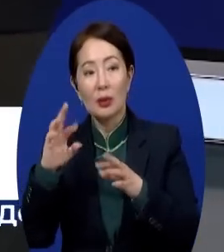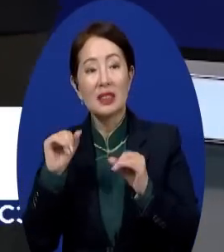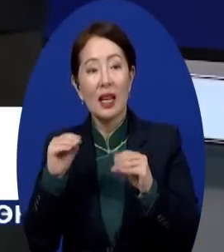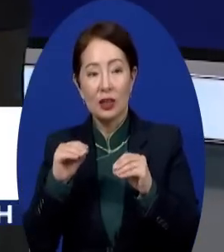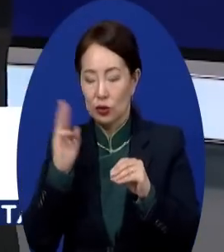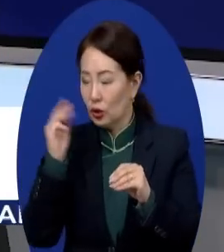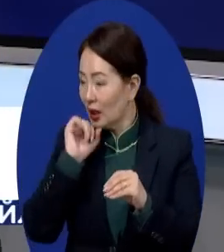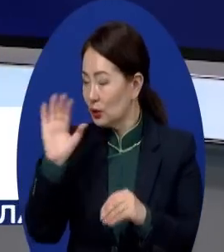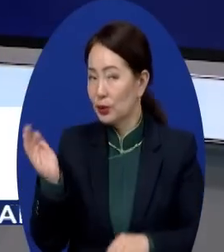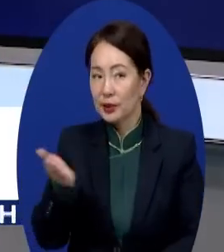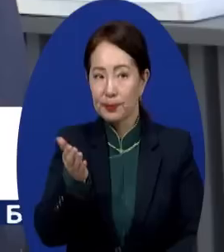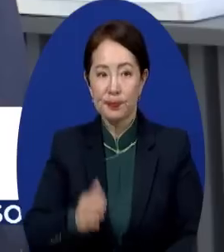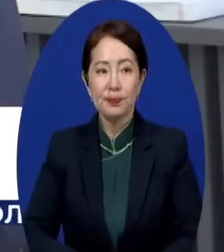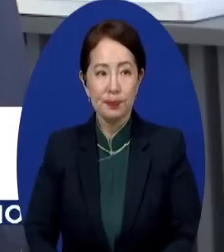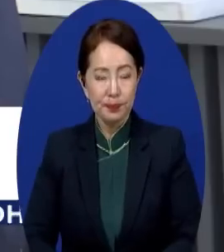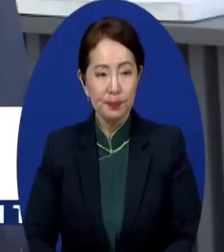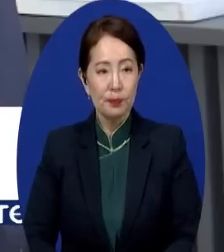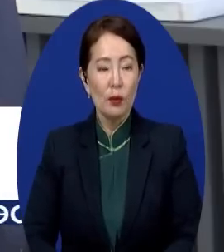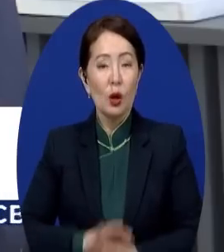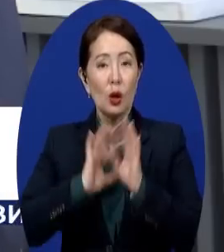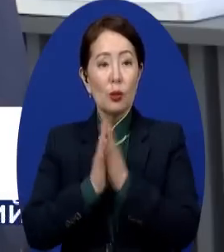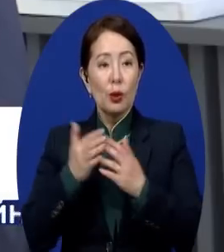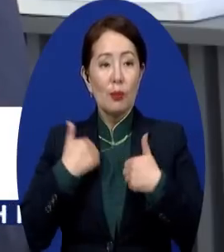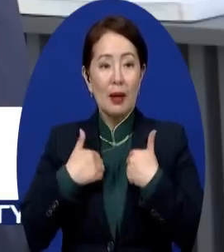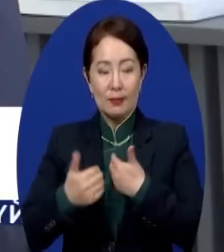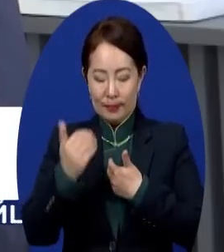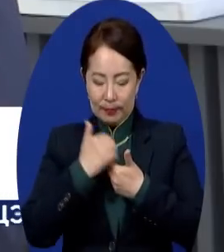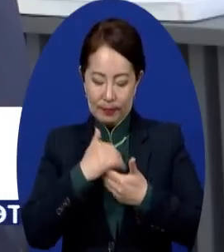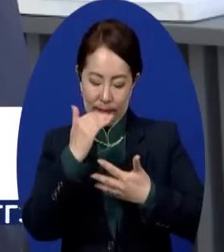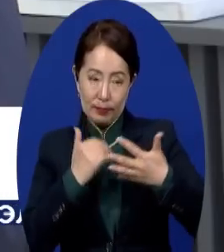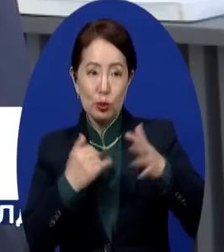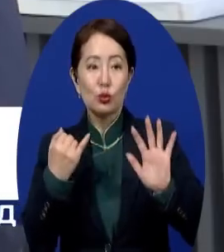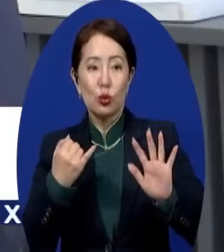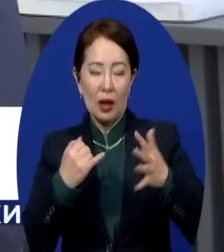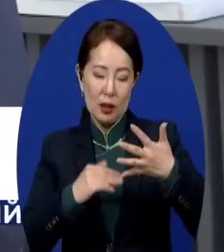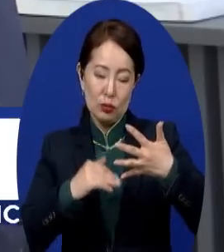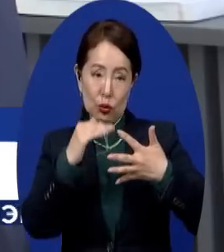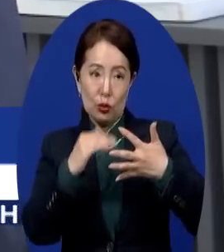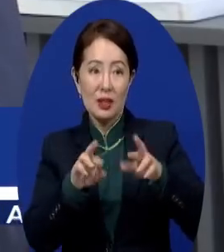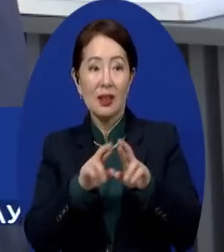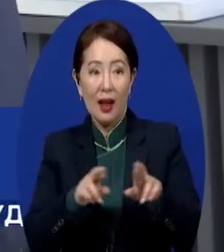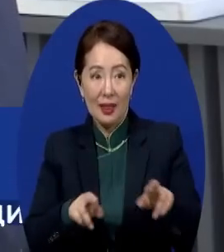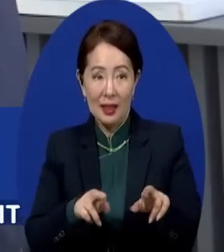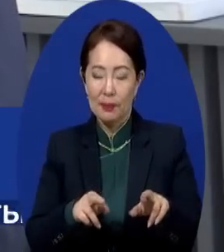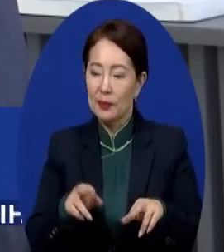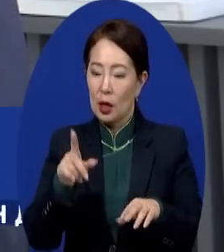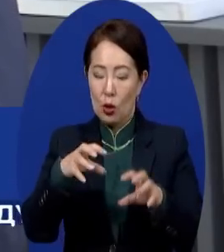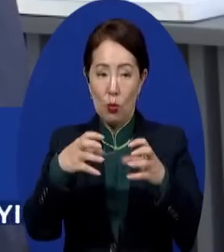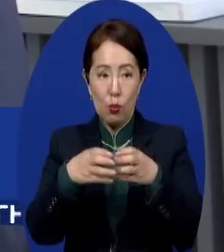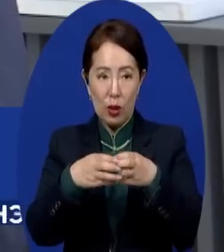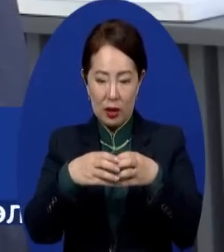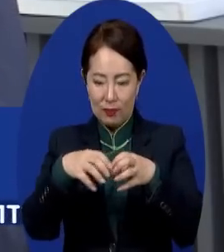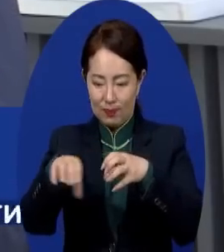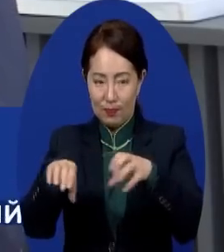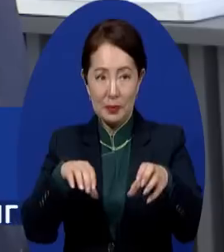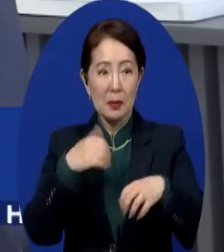нараас асуусан байна. Нийт хамрагдсан багш нарыг бид нар бас 6 түвшинд дуусч ангилж байгаа. Өөрөөр хэлэх юм бол яг аль бүлгийнх нь яг ямар багш